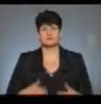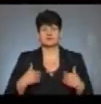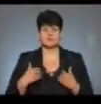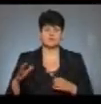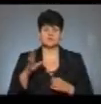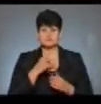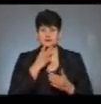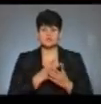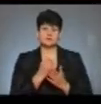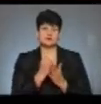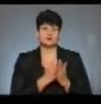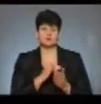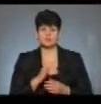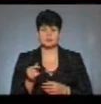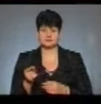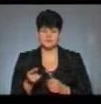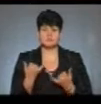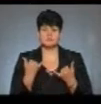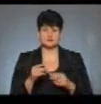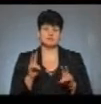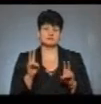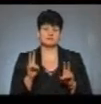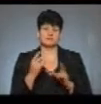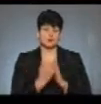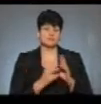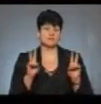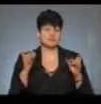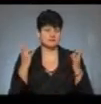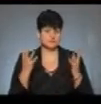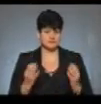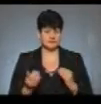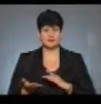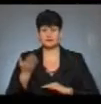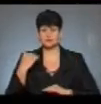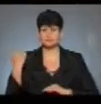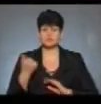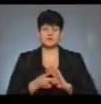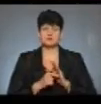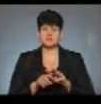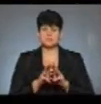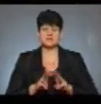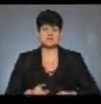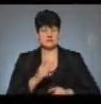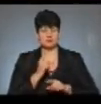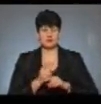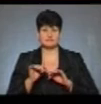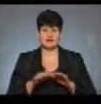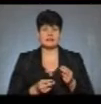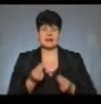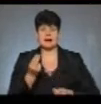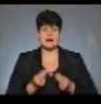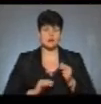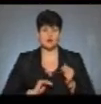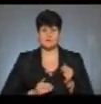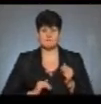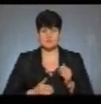вітання усім глядачам телеканалу ЮА Тернопіль. В ефірі програма «Тема дня». На минулому тижні Кабінет міністрів заборонив діяльність грального бізнесу